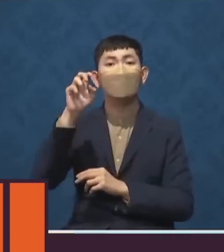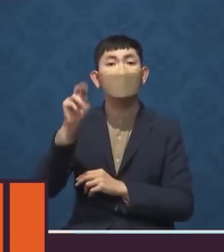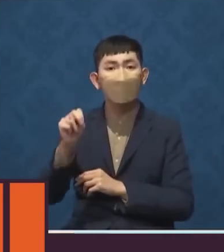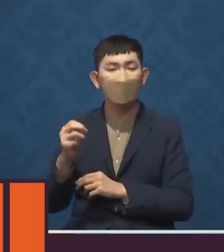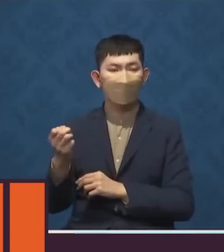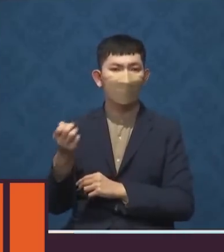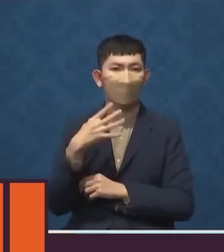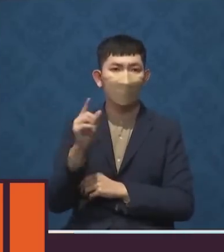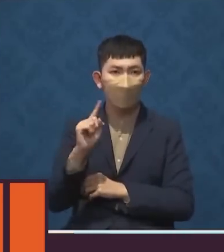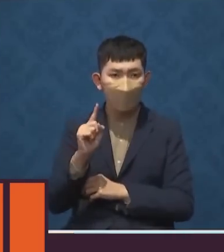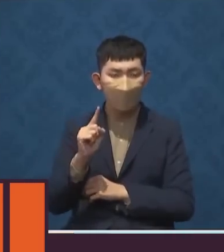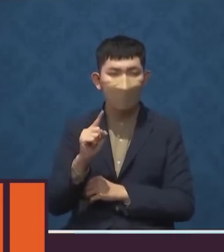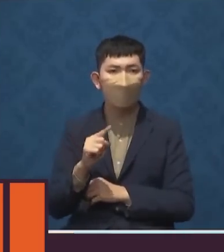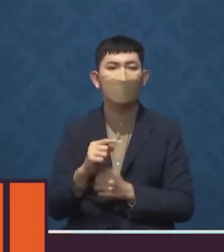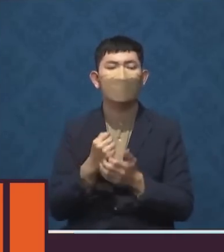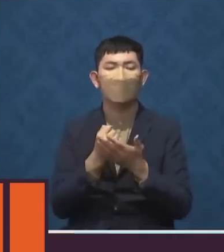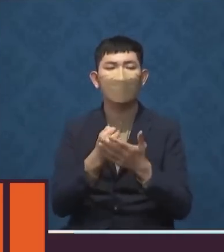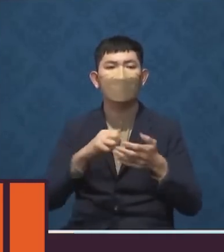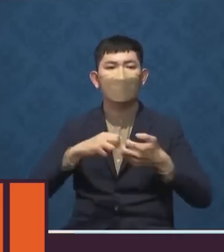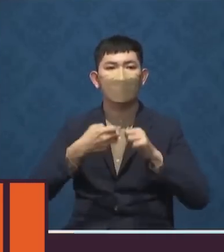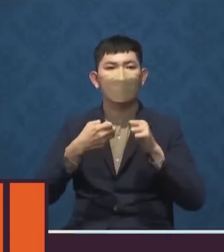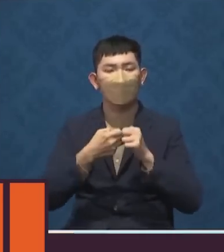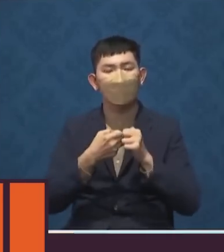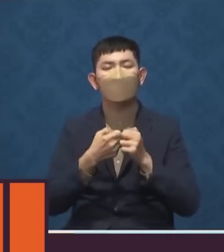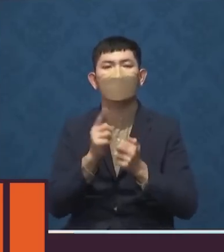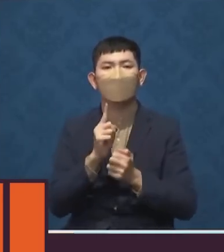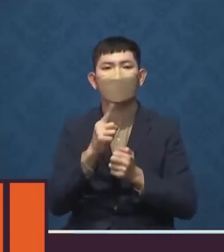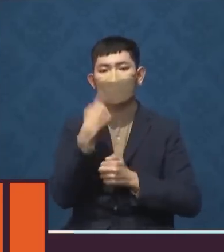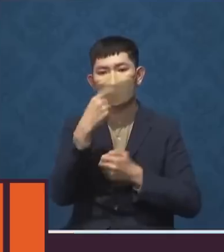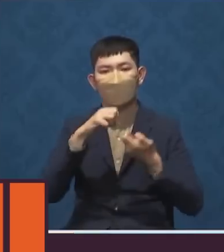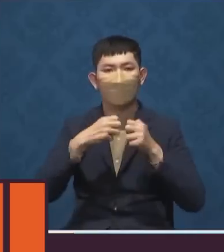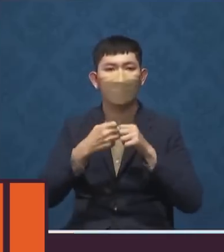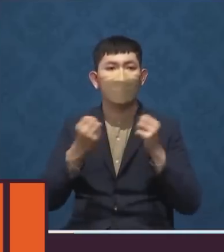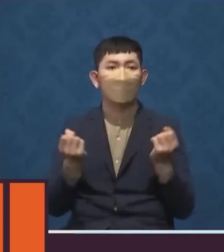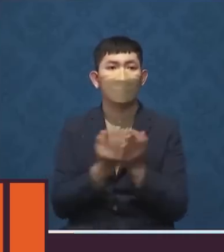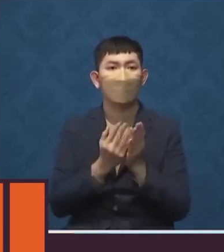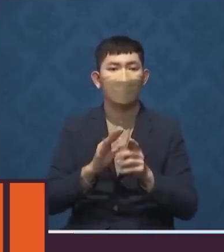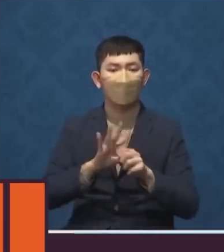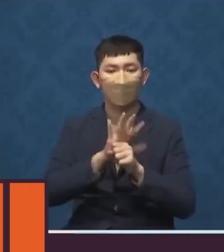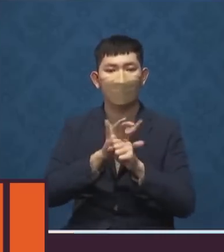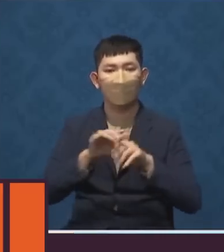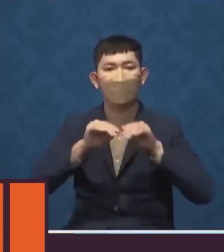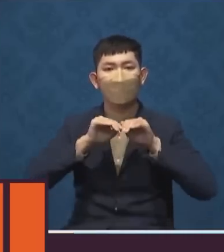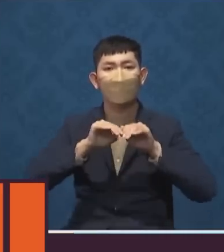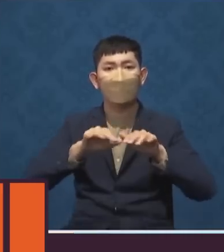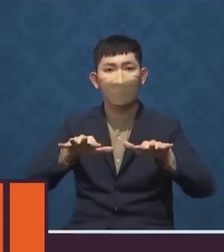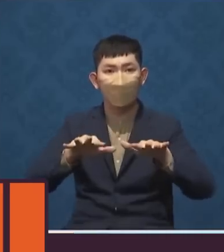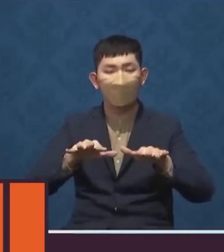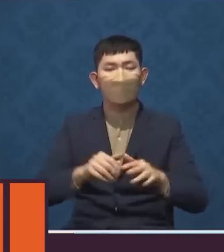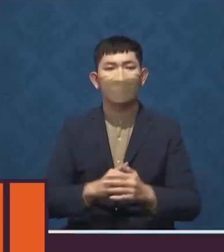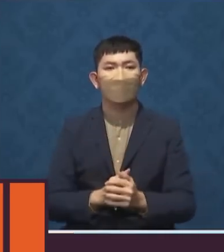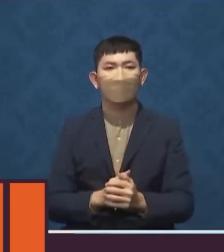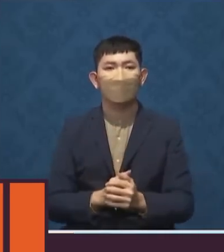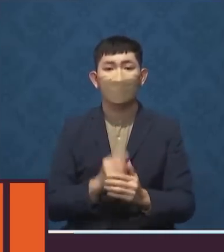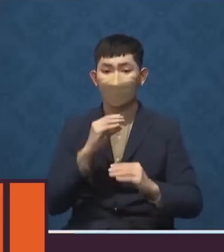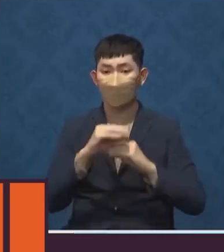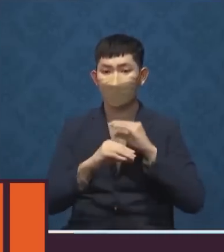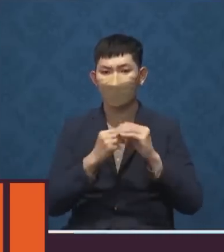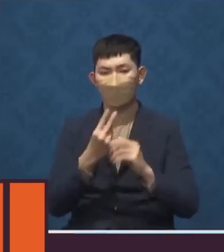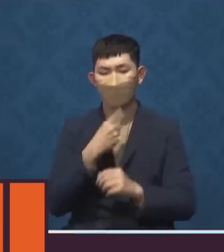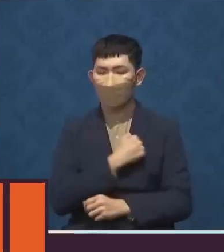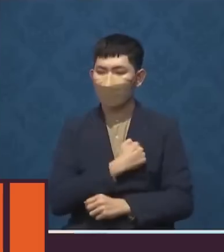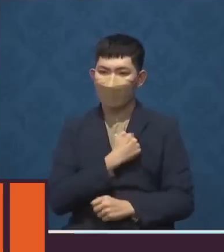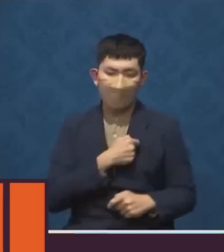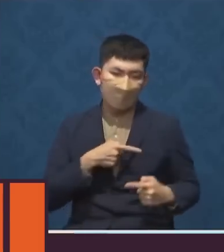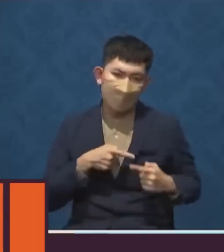รณีการบัทาวแ้ไขปัญหาเยวยาพูไดรผลกระทบจากโกติดเช้าไรัสโครโ่โครงการนี้นาเจ็ใจที่